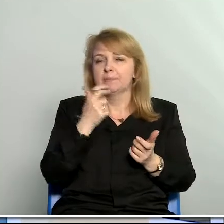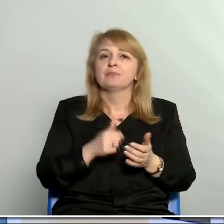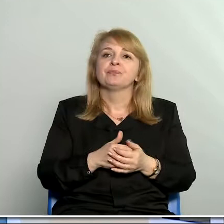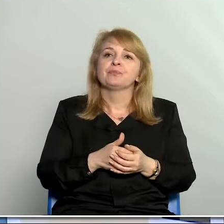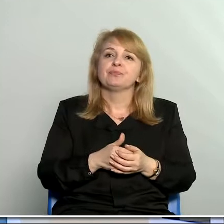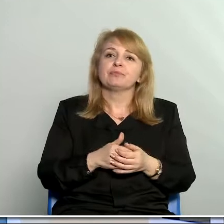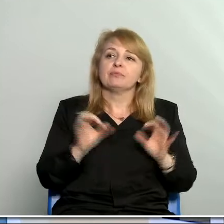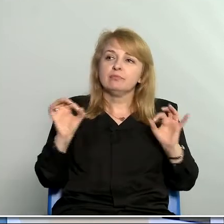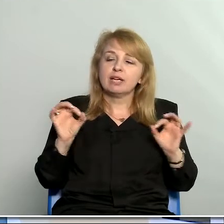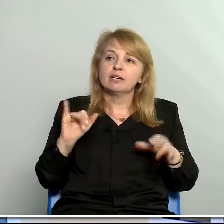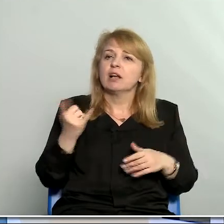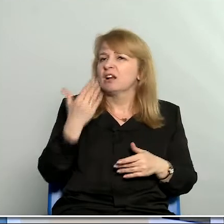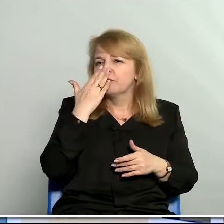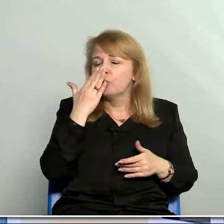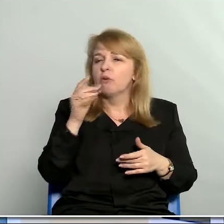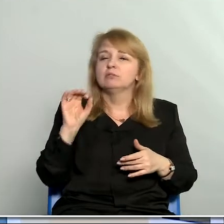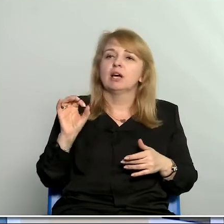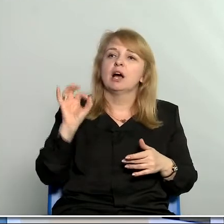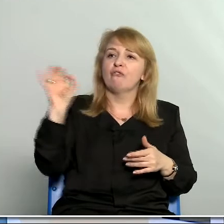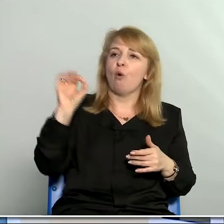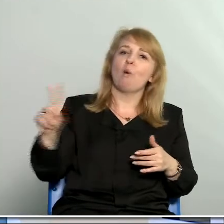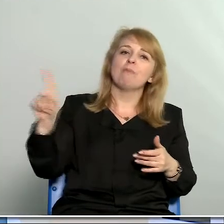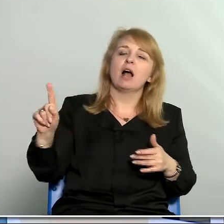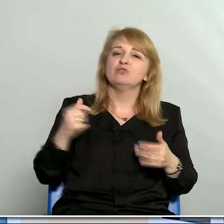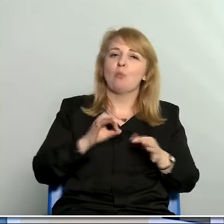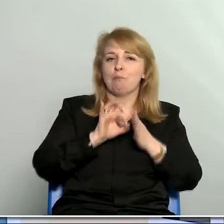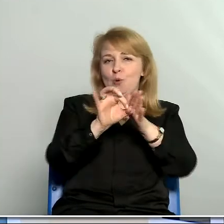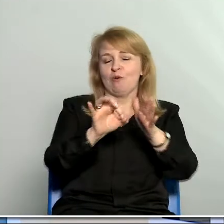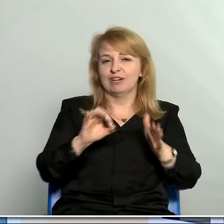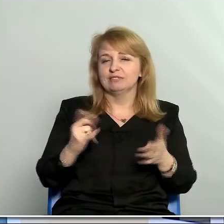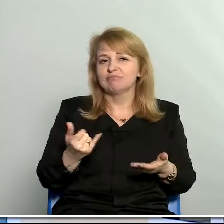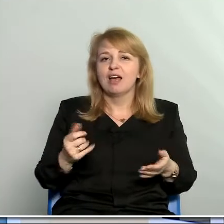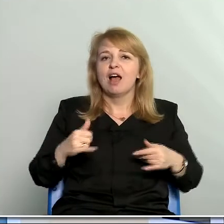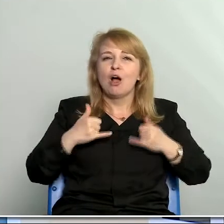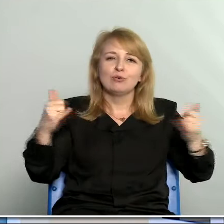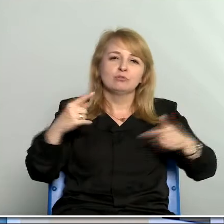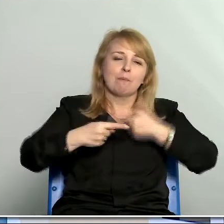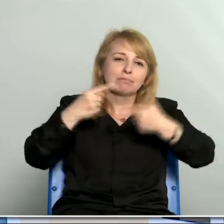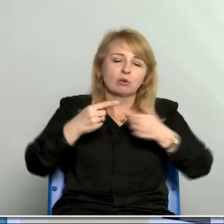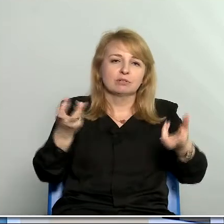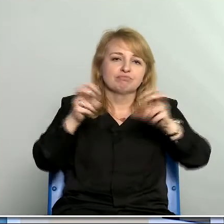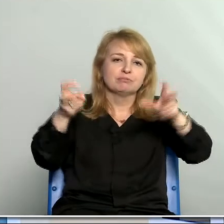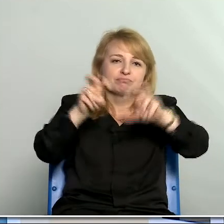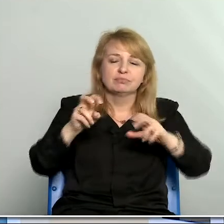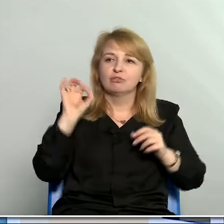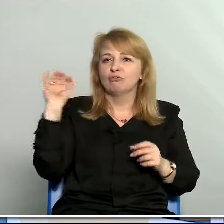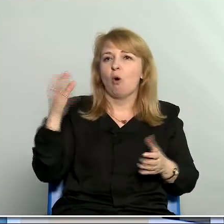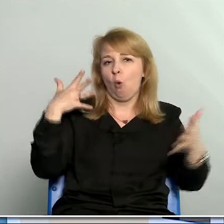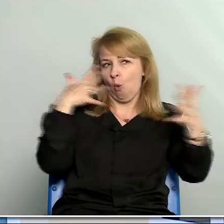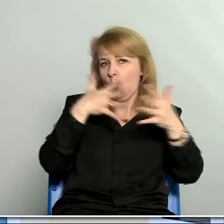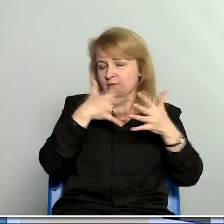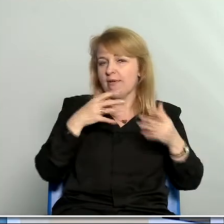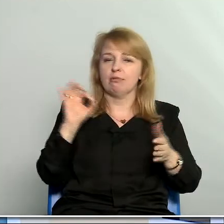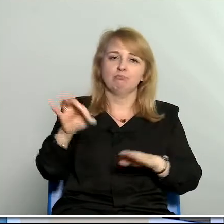I jak będziemy Państwa prowadzić tym razem przez proces wdrażania i oceny